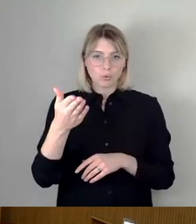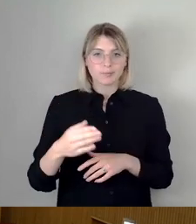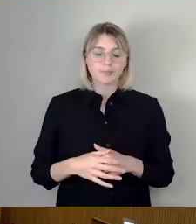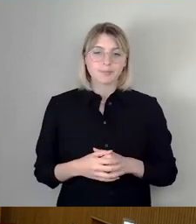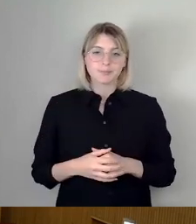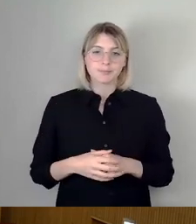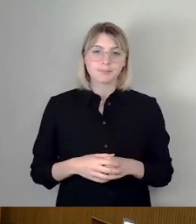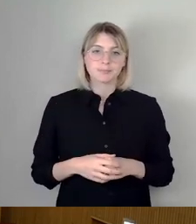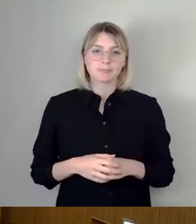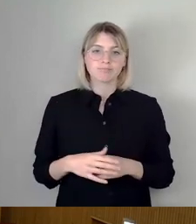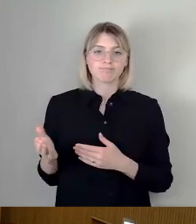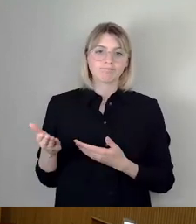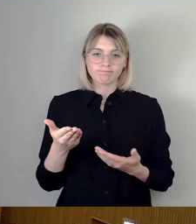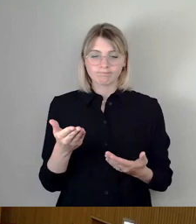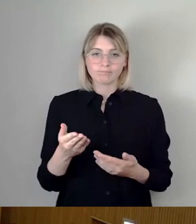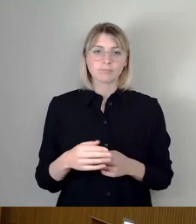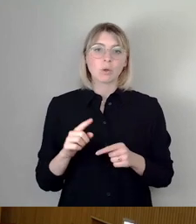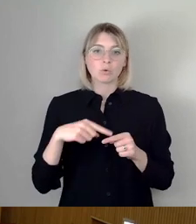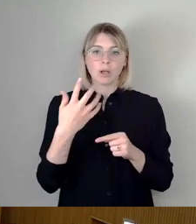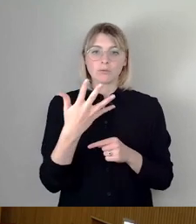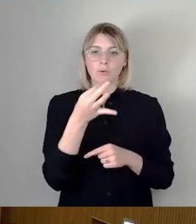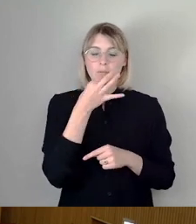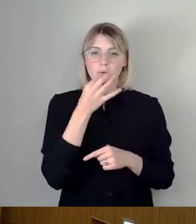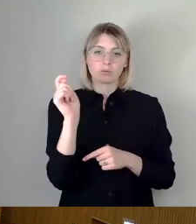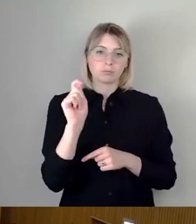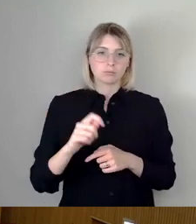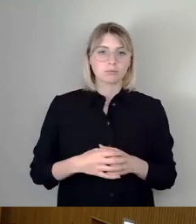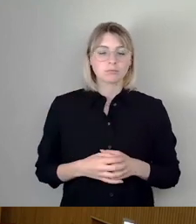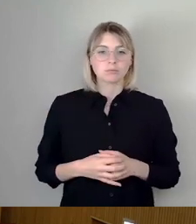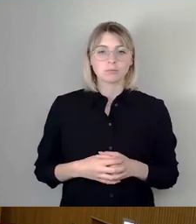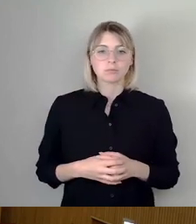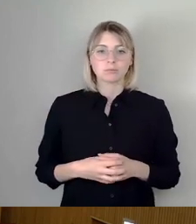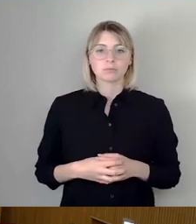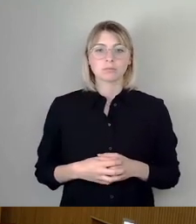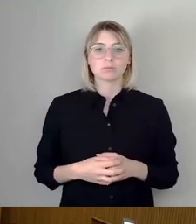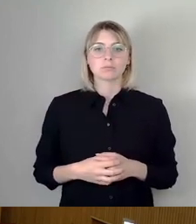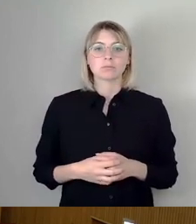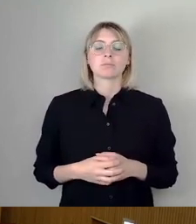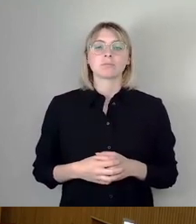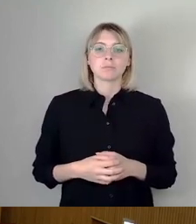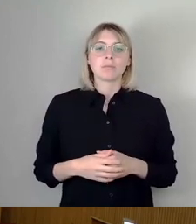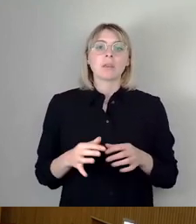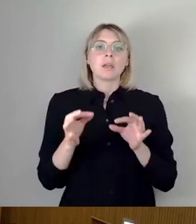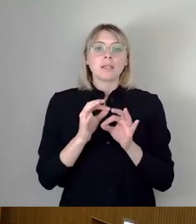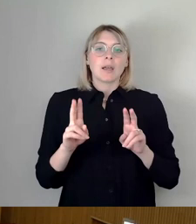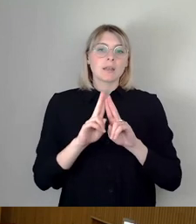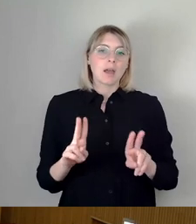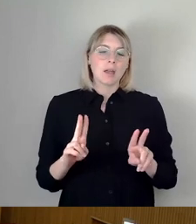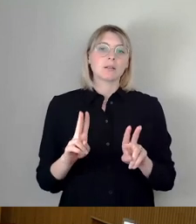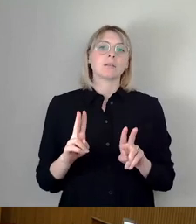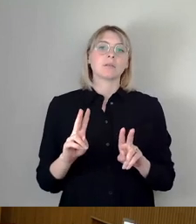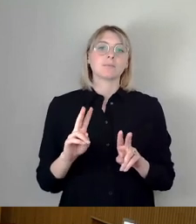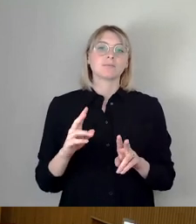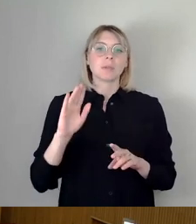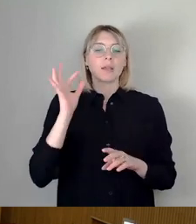erstmal dazu Stellung nehmen, dann würden wir die 5-minütige Auszeit machen. Bitte schön. Ja, meine sehr geehrten Damen und Herren Stadträte, auch mit einem Blick auf